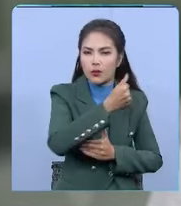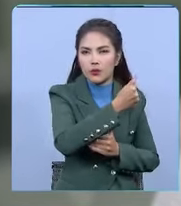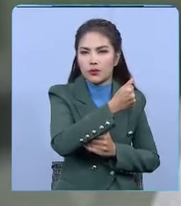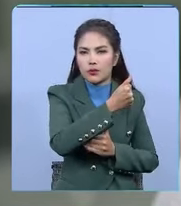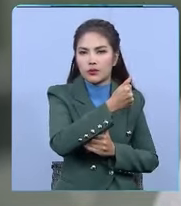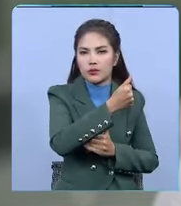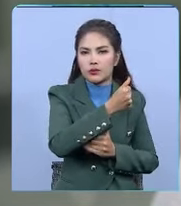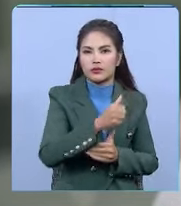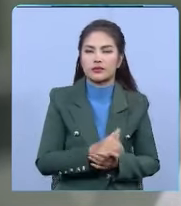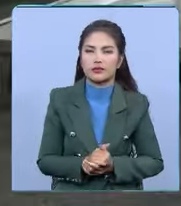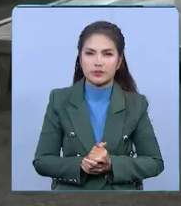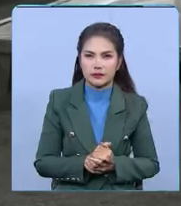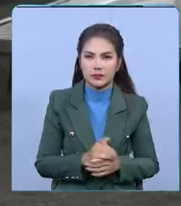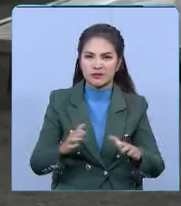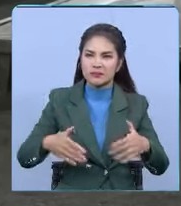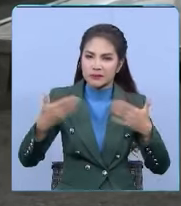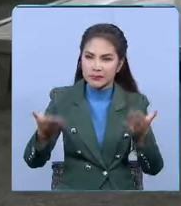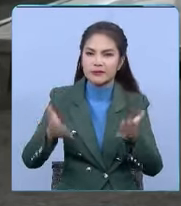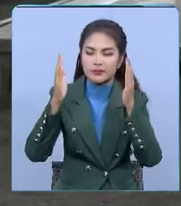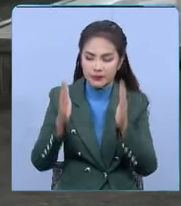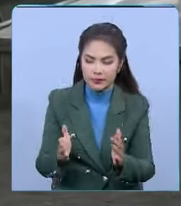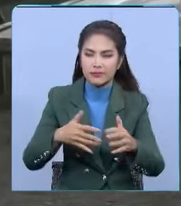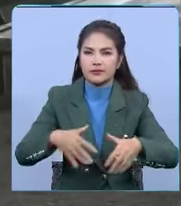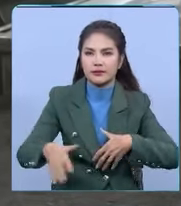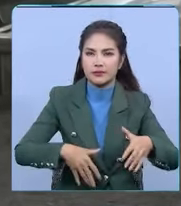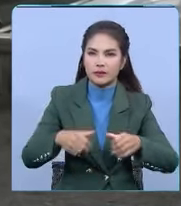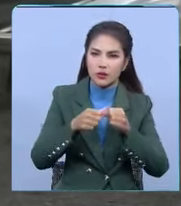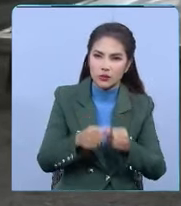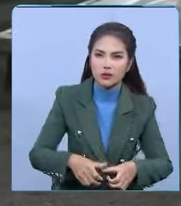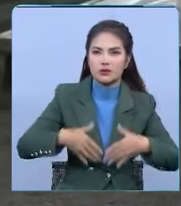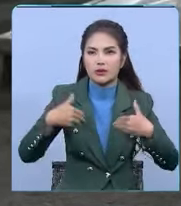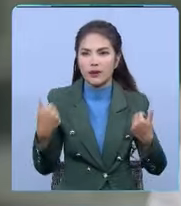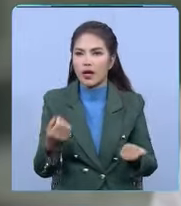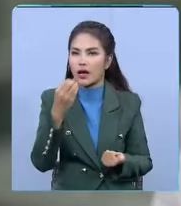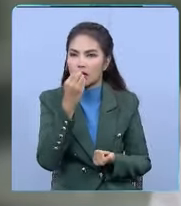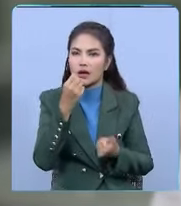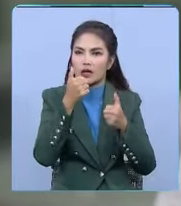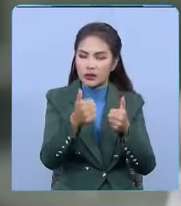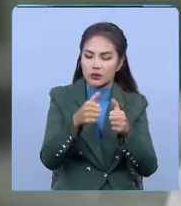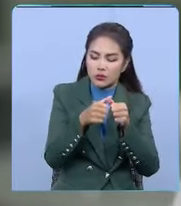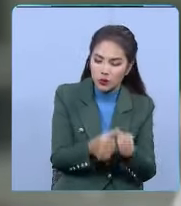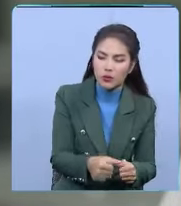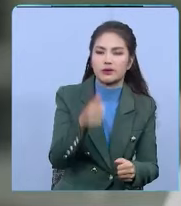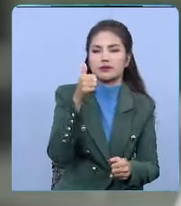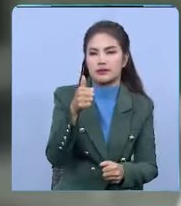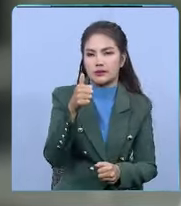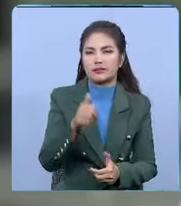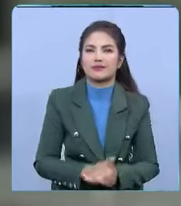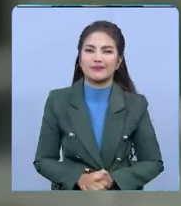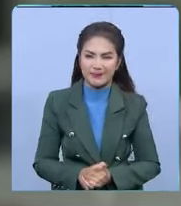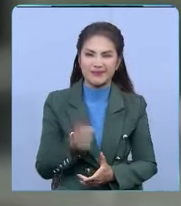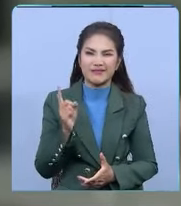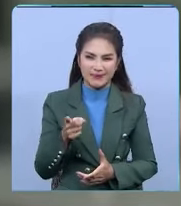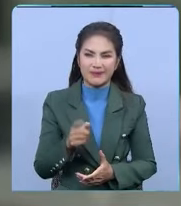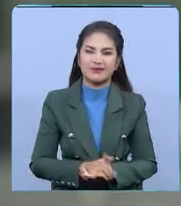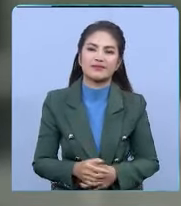ำให้ประเทศชาติให้ประชาชนอยู่ดีกินดีแล้วมีความเป็นอยู่ที่ดีขึ้นอย่างจริงจัง เพราะฉะนั้นจะ10